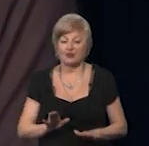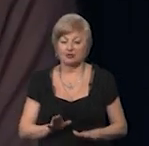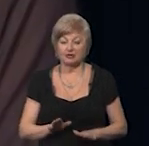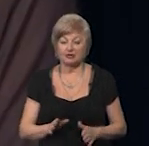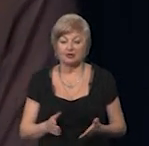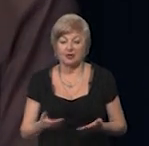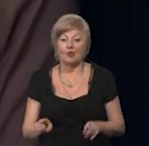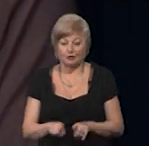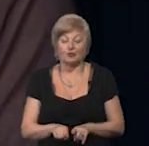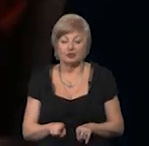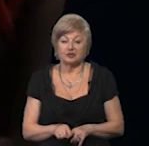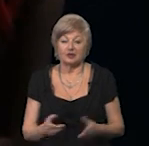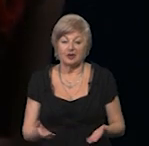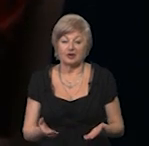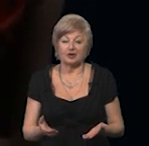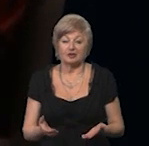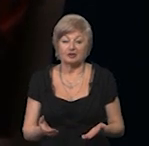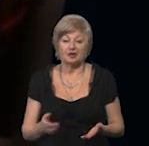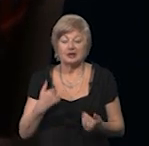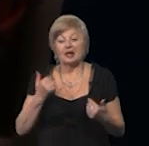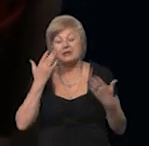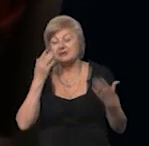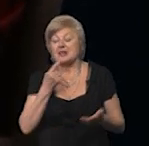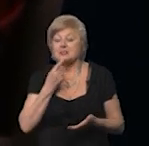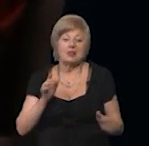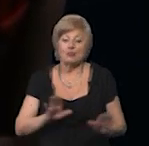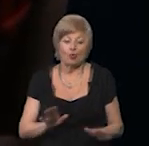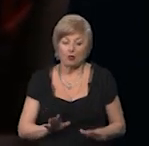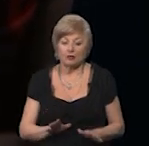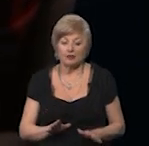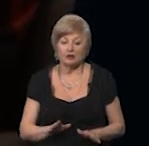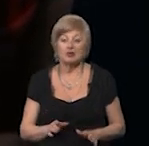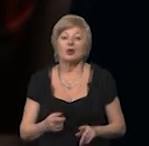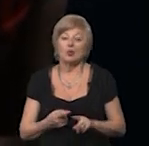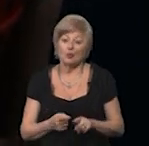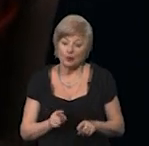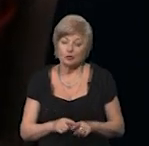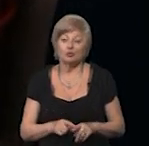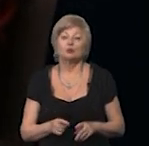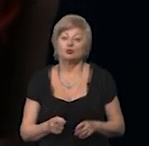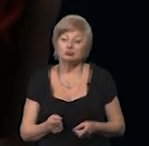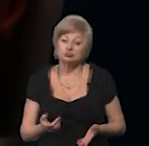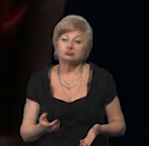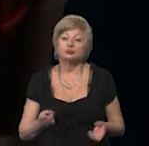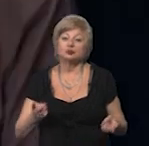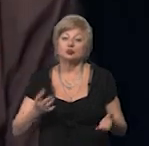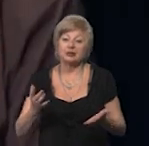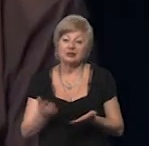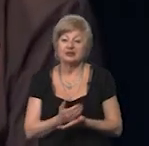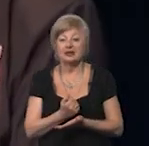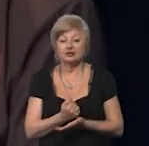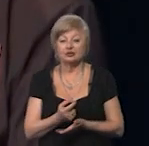от як тут? Ти можеш руководити? Я не знаю, ще не пробував. Ну, це для чогось це непогано. Десь на якійсь там